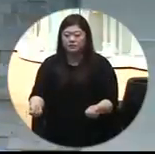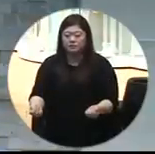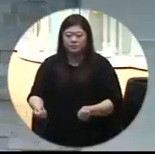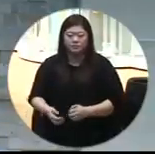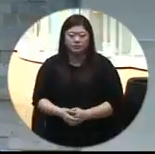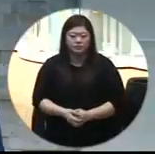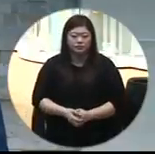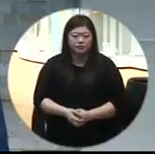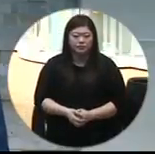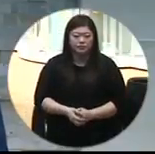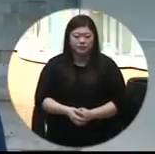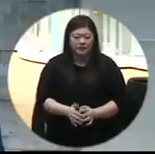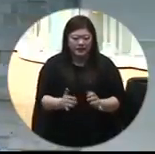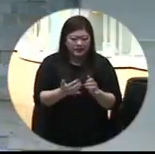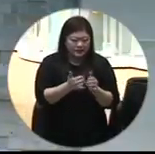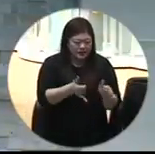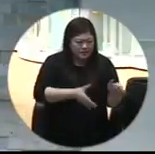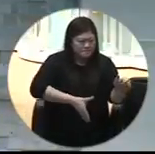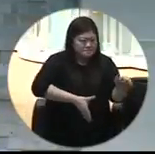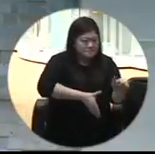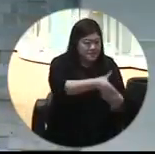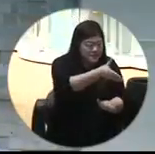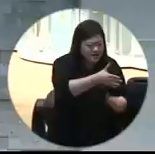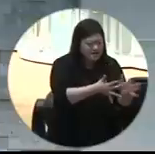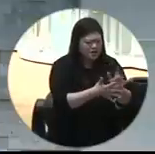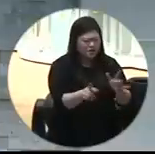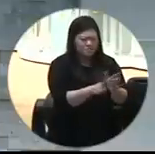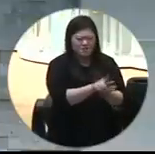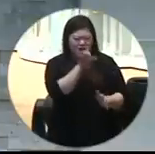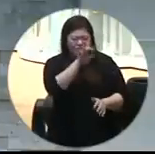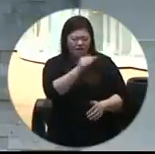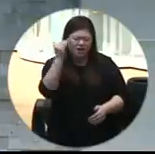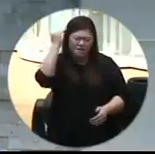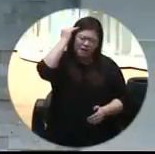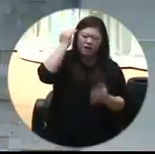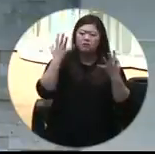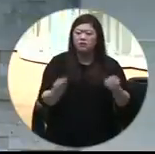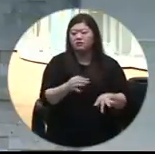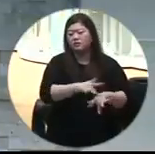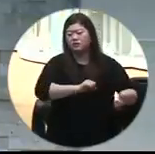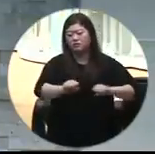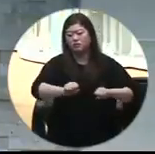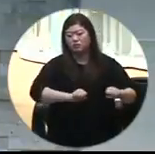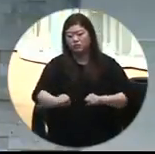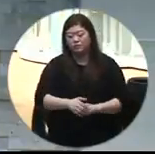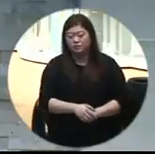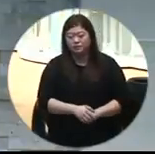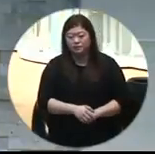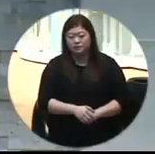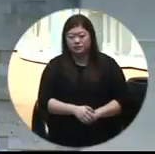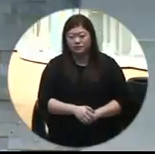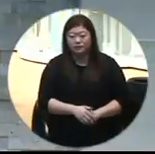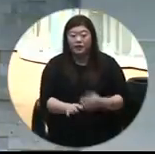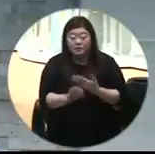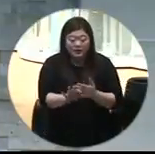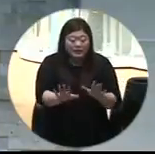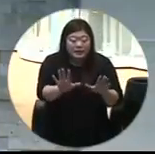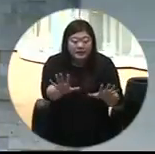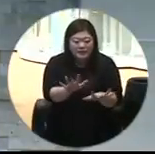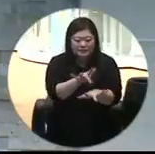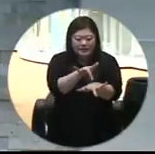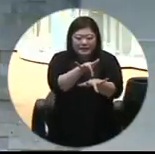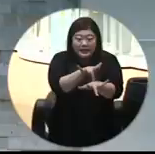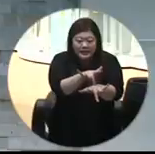사람들을 자기 것으로 만들려고. 자, 그렇다면 이 시대의 사단이 가장 핵심적으로 이용하는